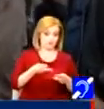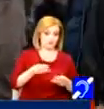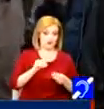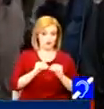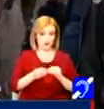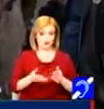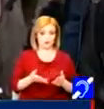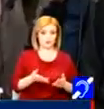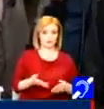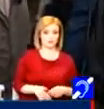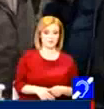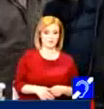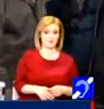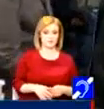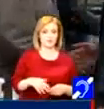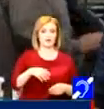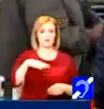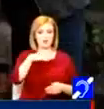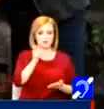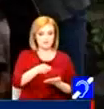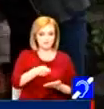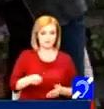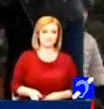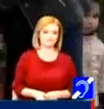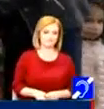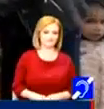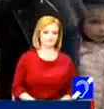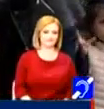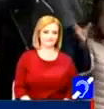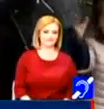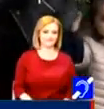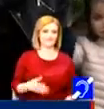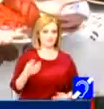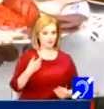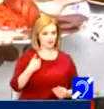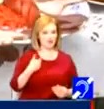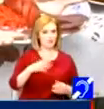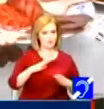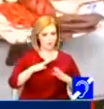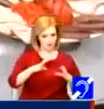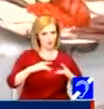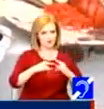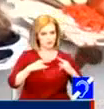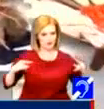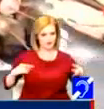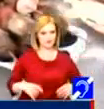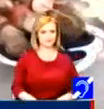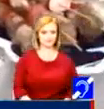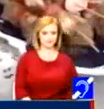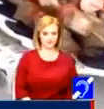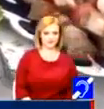gălușii, carne bătută. Frumosă și prinită să și la tăță, copt carnea. Aici, cum